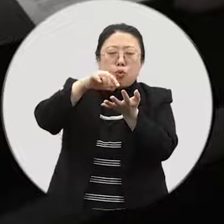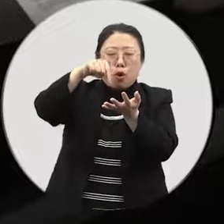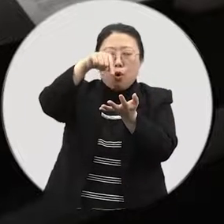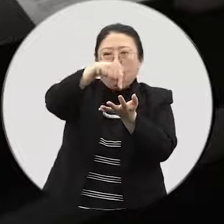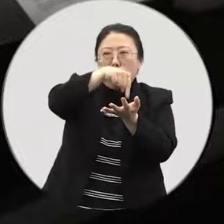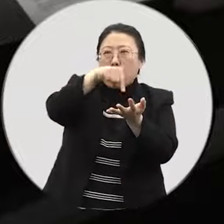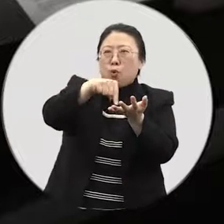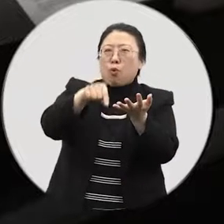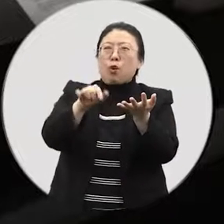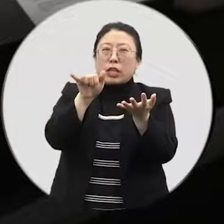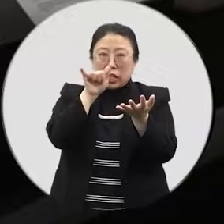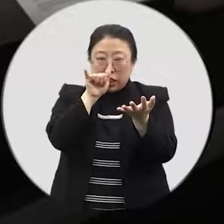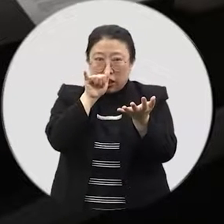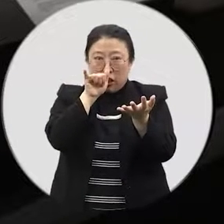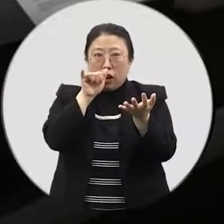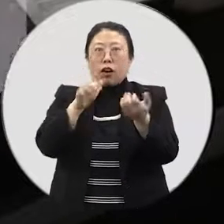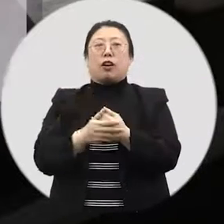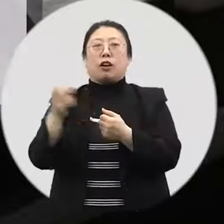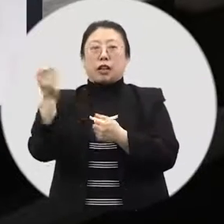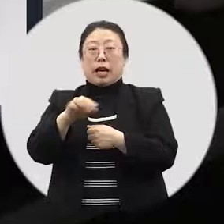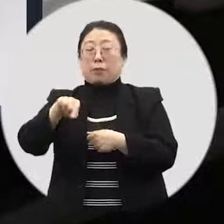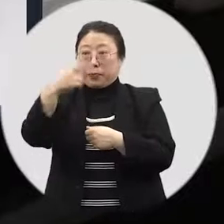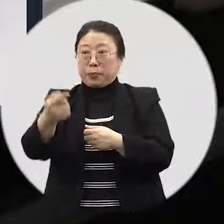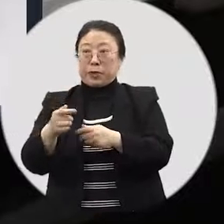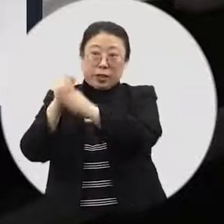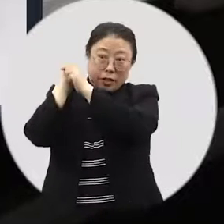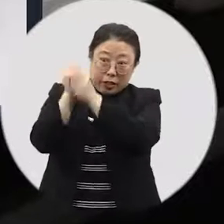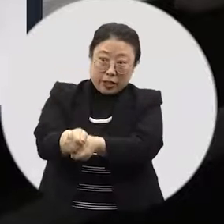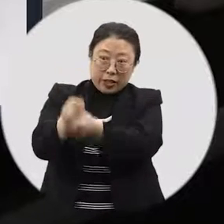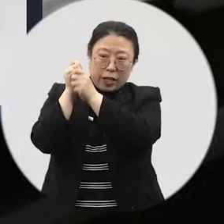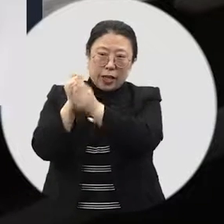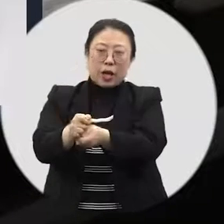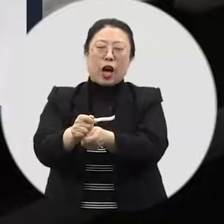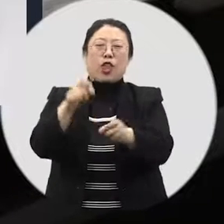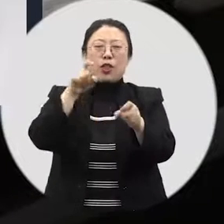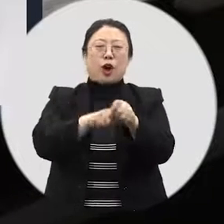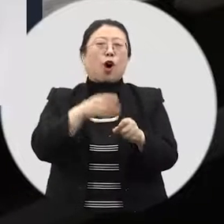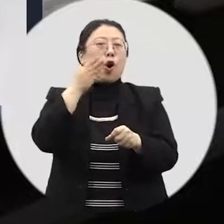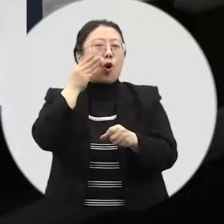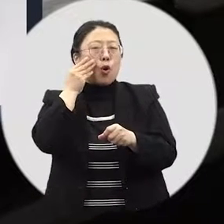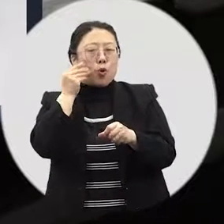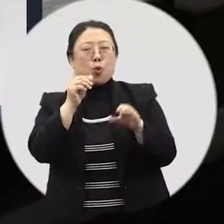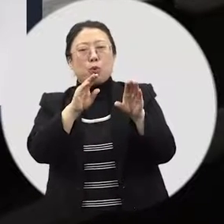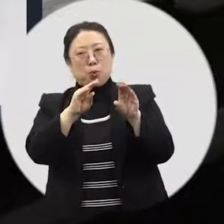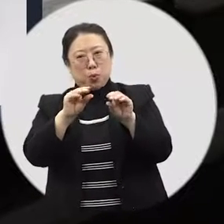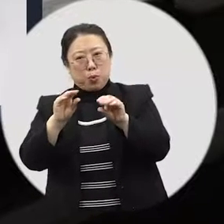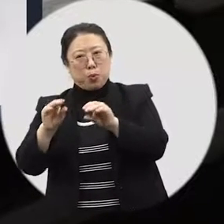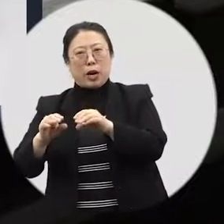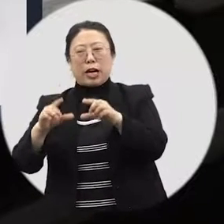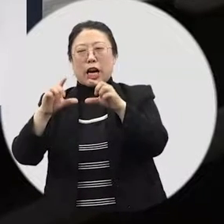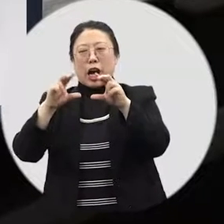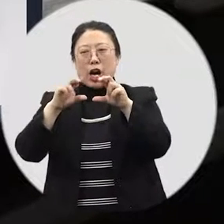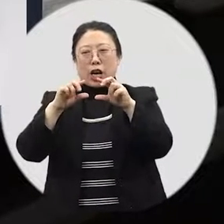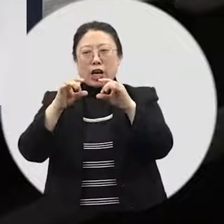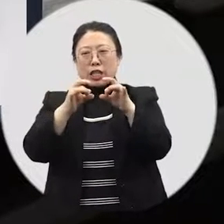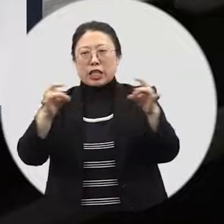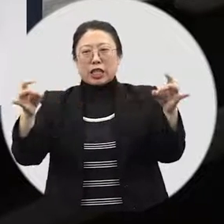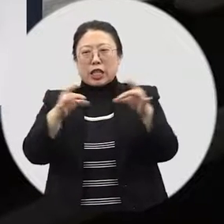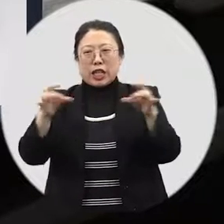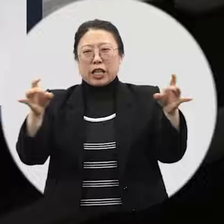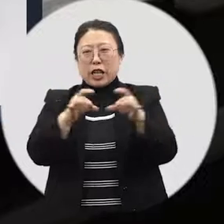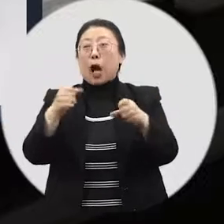닿도록 바닥에 구멍이 뚫려 있어요 이건 찐떡을 내리쳐서 떡을 부드럽고 찰기 있게 만드는